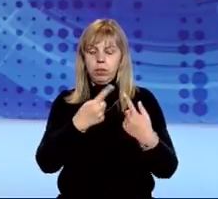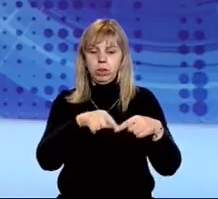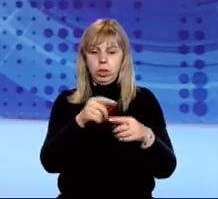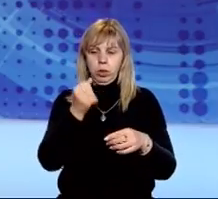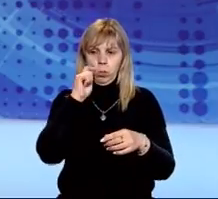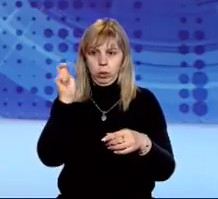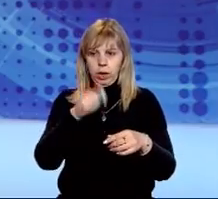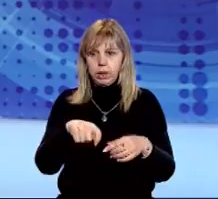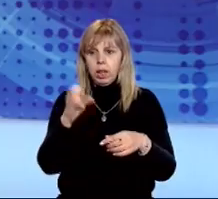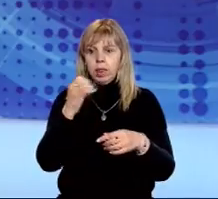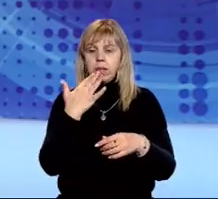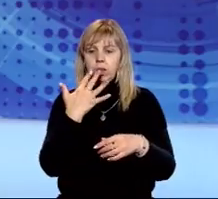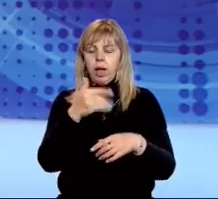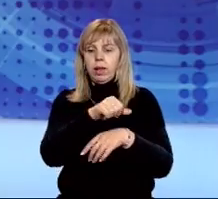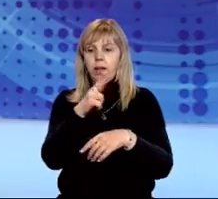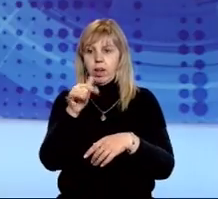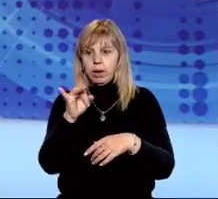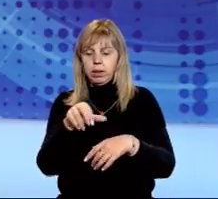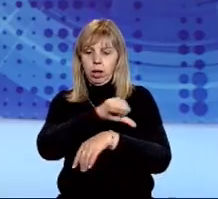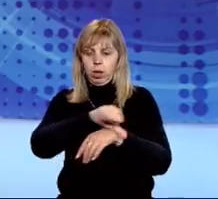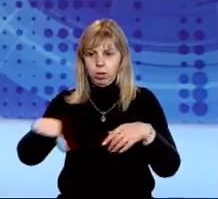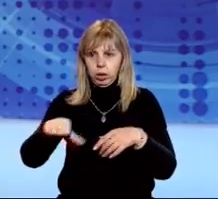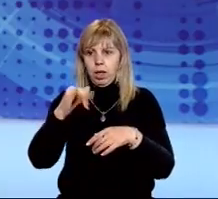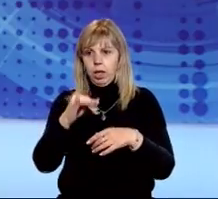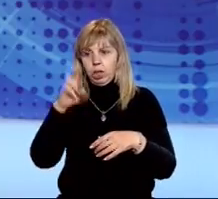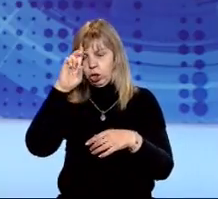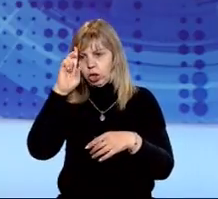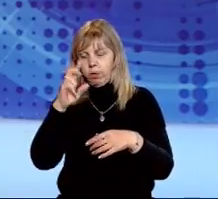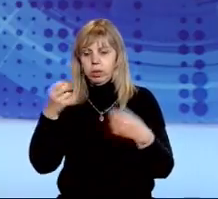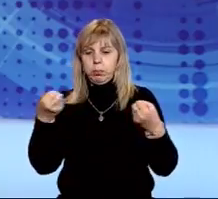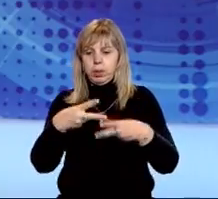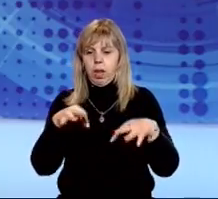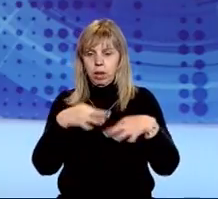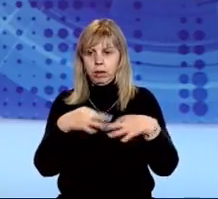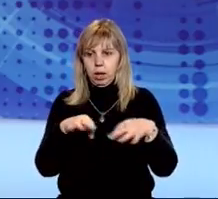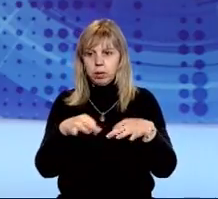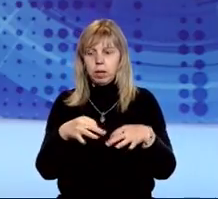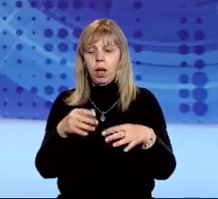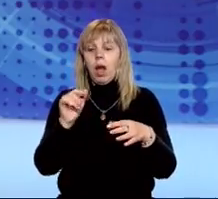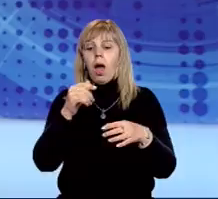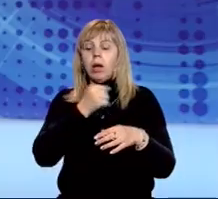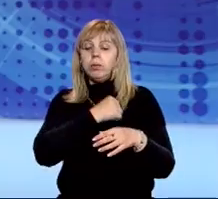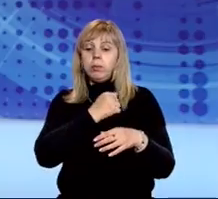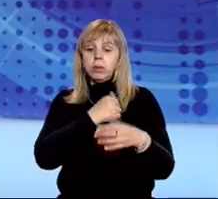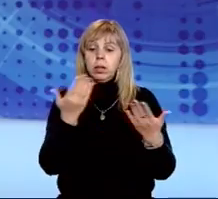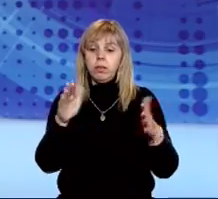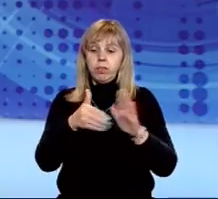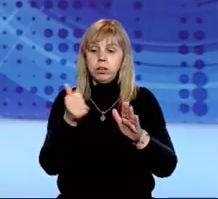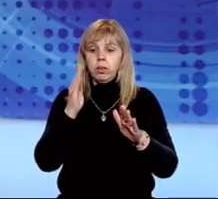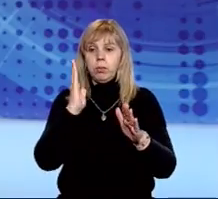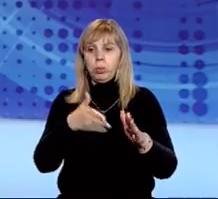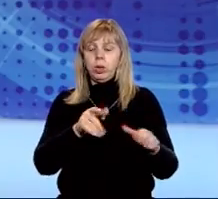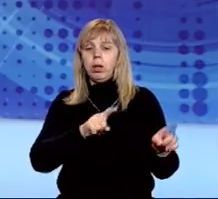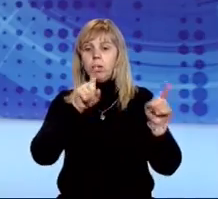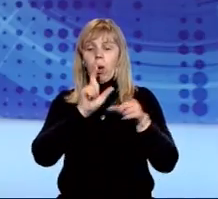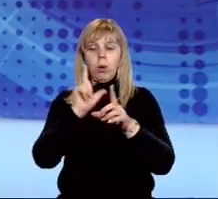сил України, Національної гвардії, Держприкордонслужби та Державної служби спеціального транспорту. Призовники, які проходять військову строкову службу,